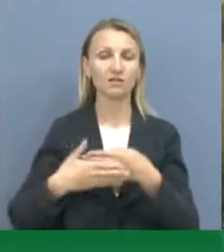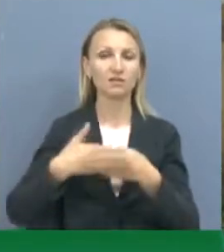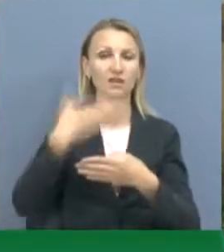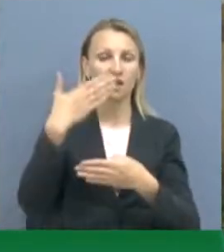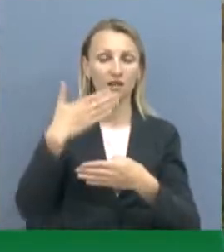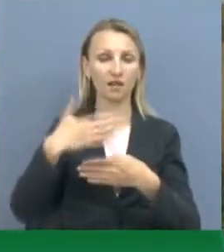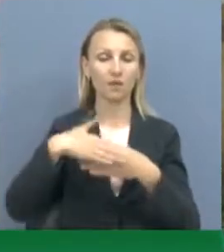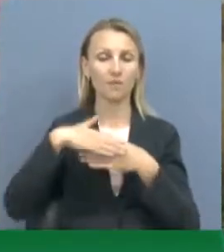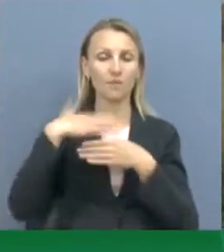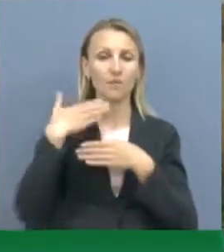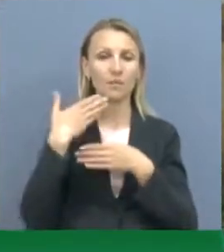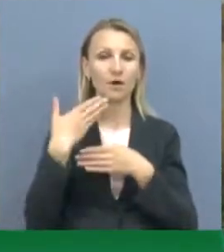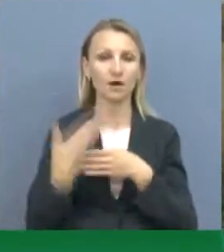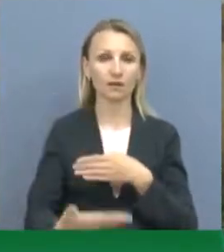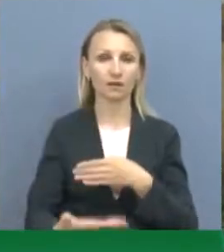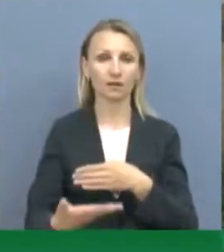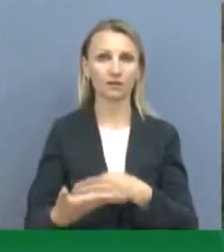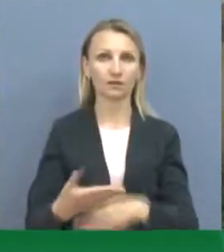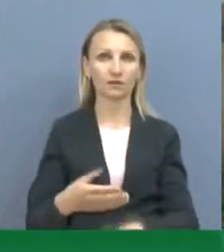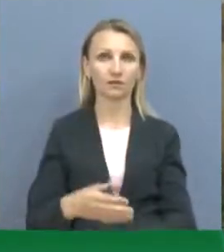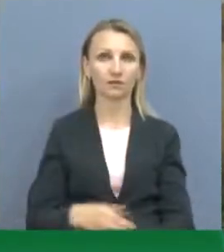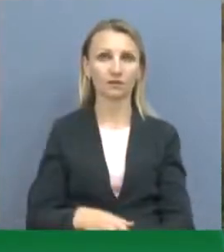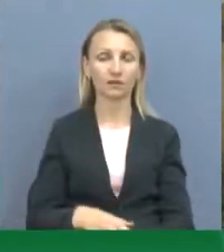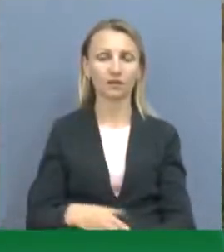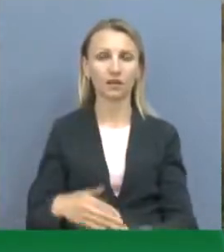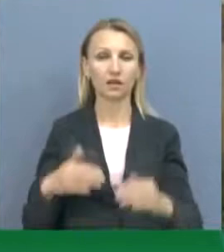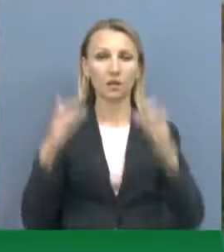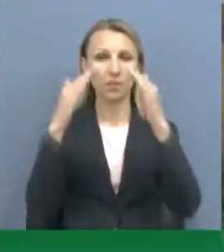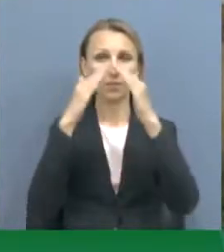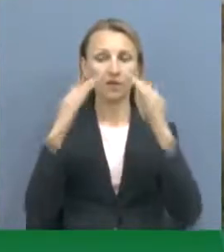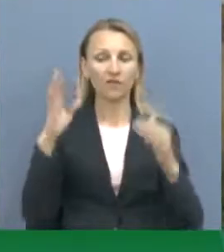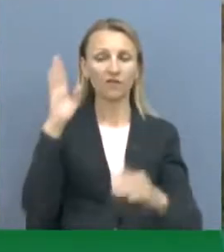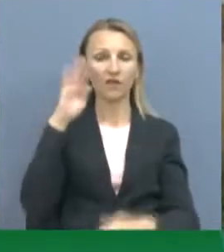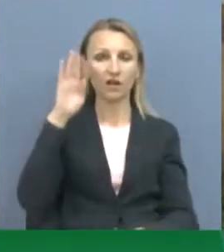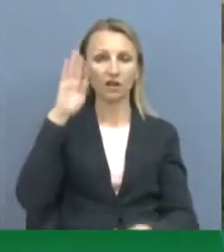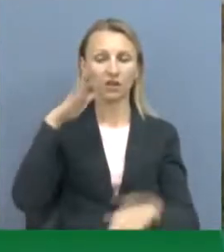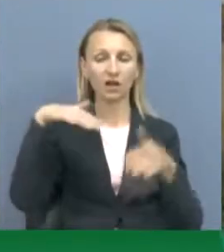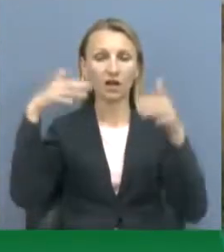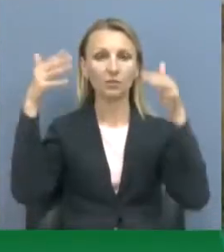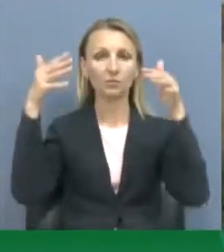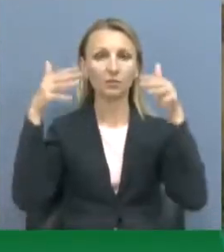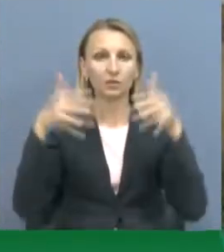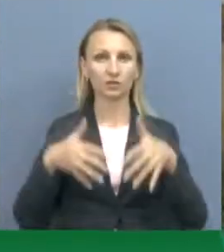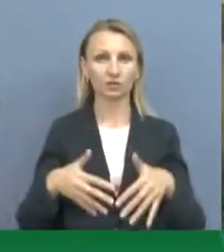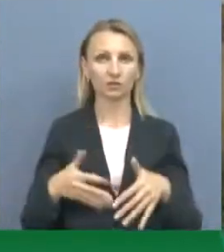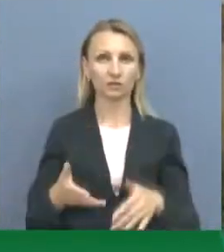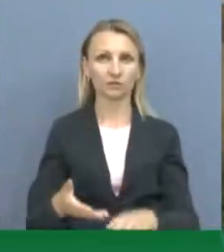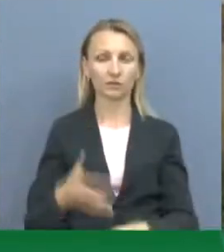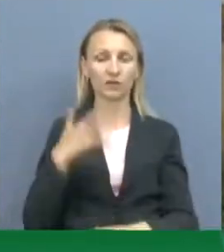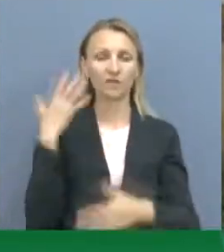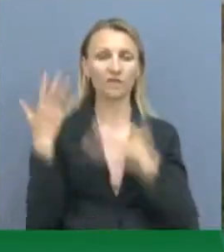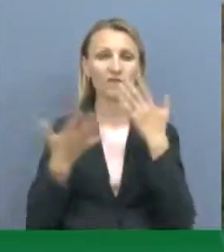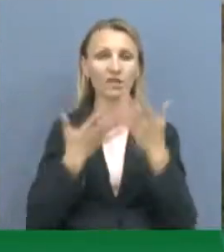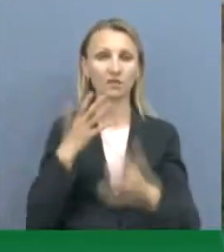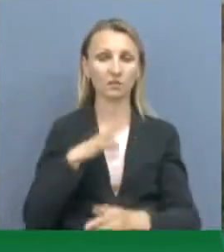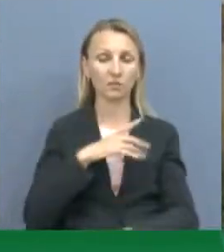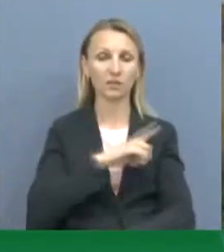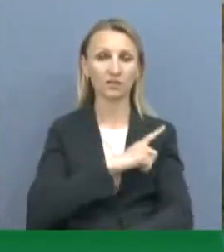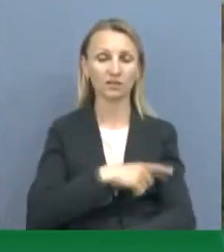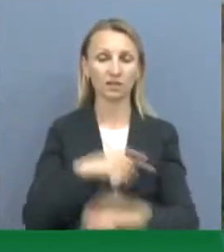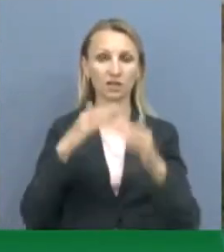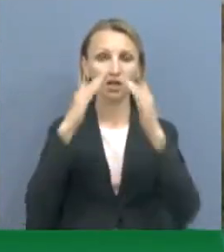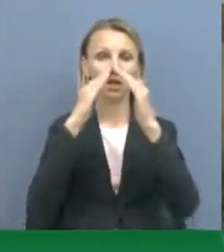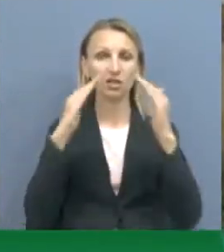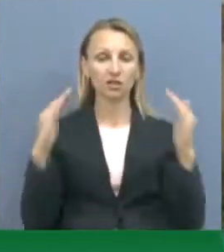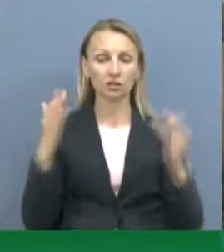все падает. С потолка течет, вон крышку снесло. Ураган когда.